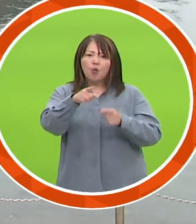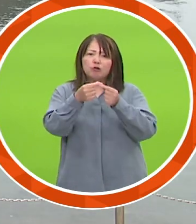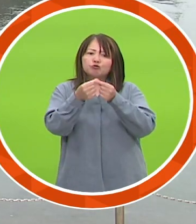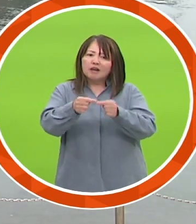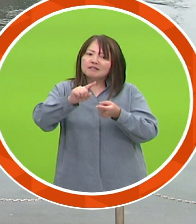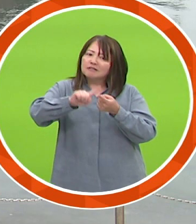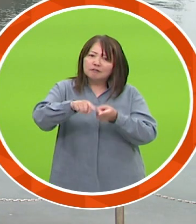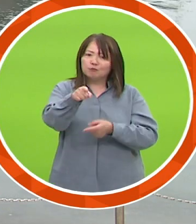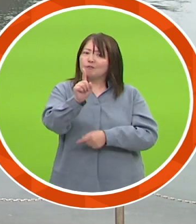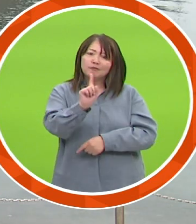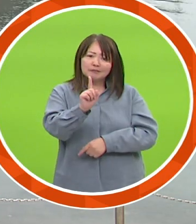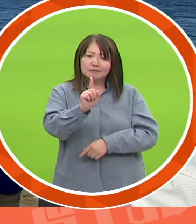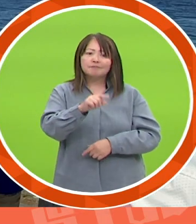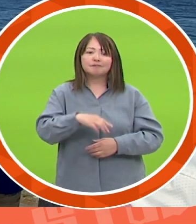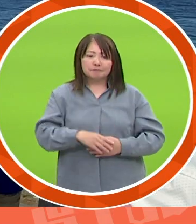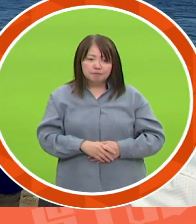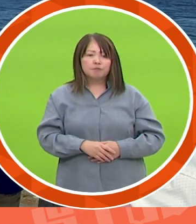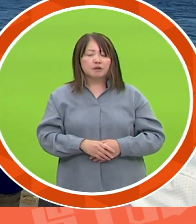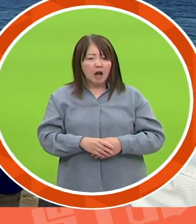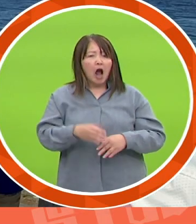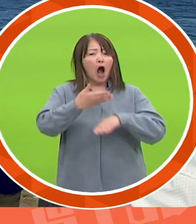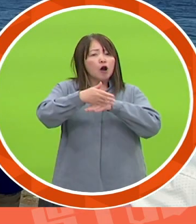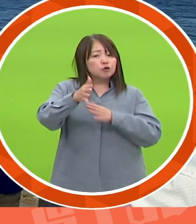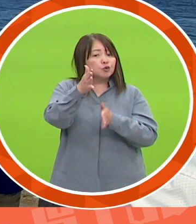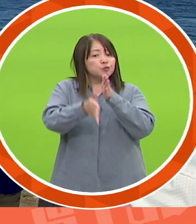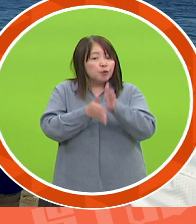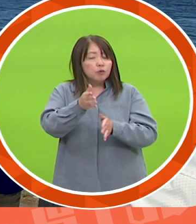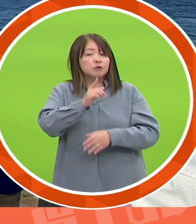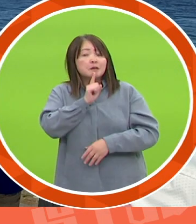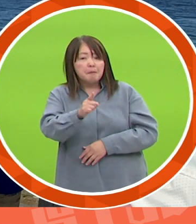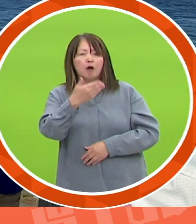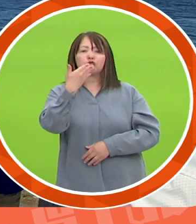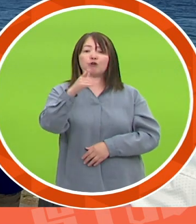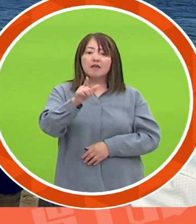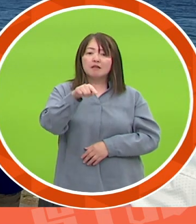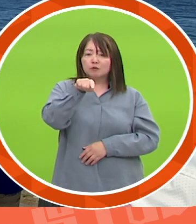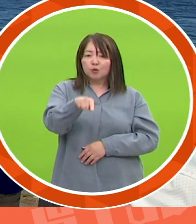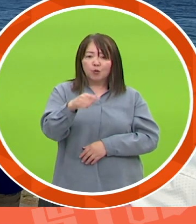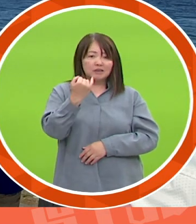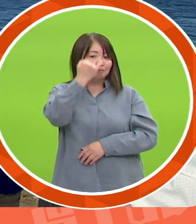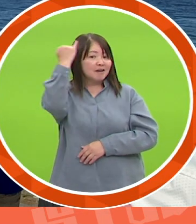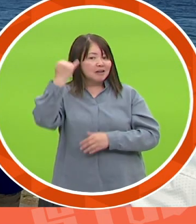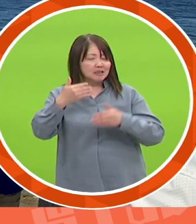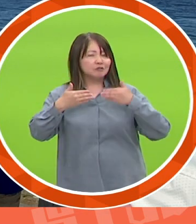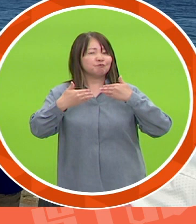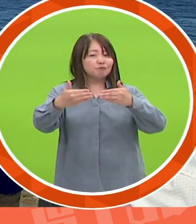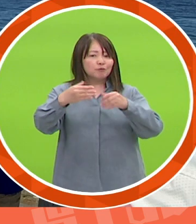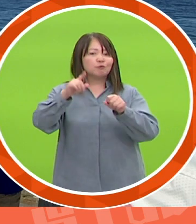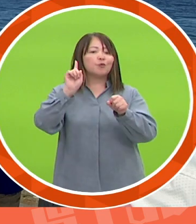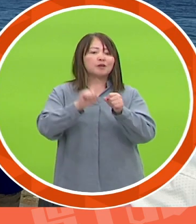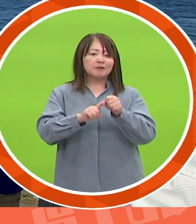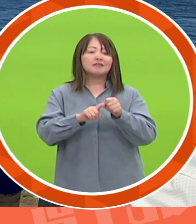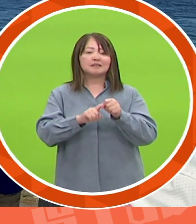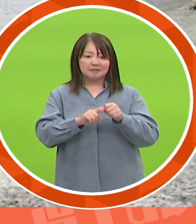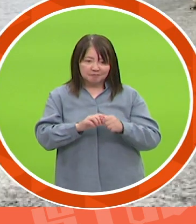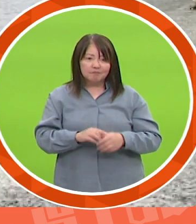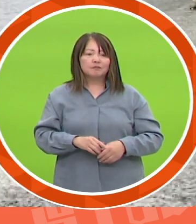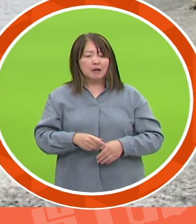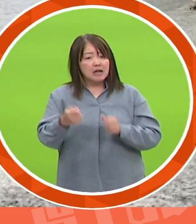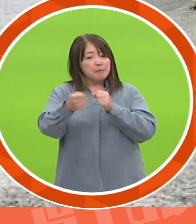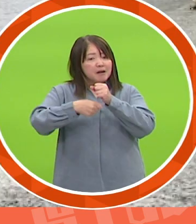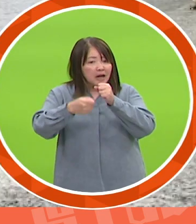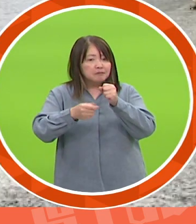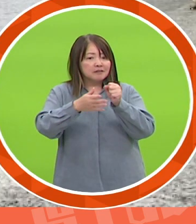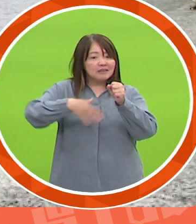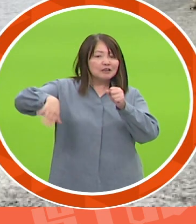はどういうことをされてるんですか。 アウトドアスポーツといえばクレ、アウトドアスポーツをするならクレのイメージ推進のため、秋名